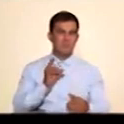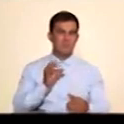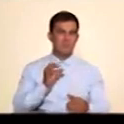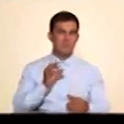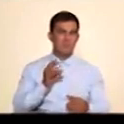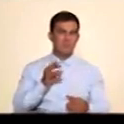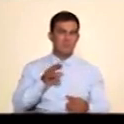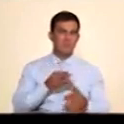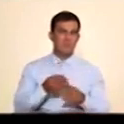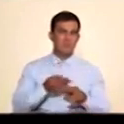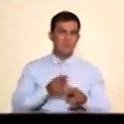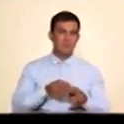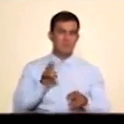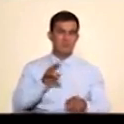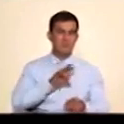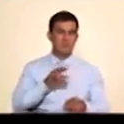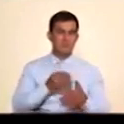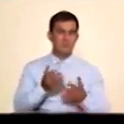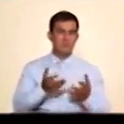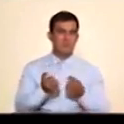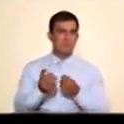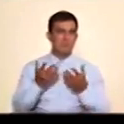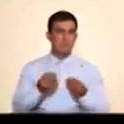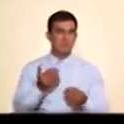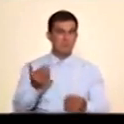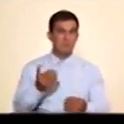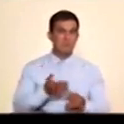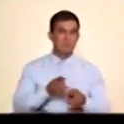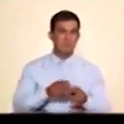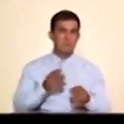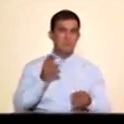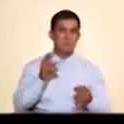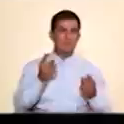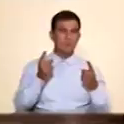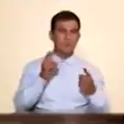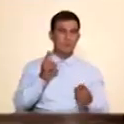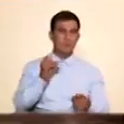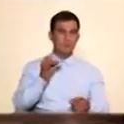aholisining xristian dinini qabul qilishida aynan Büyük Karl'ning xizmatlari büyük bo'lgan.